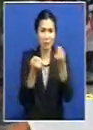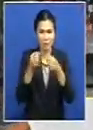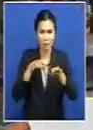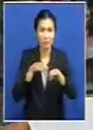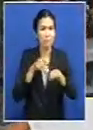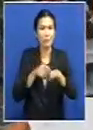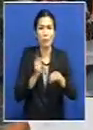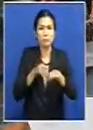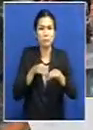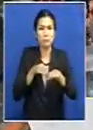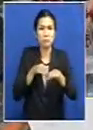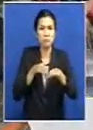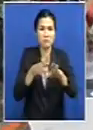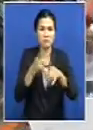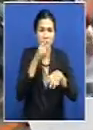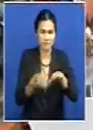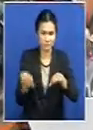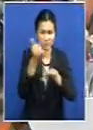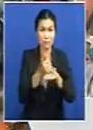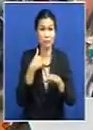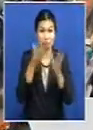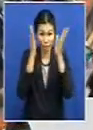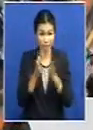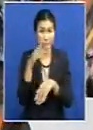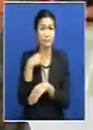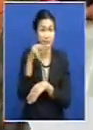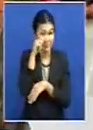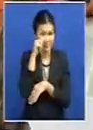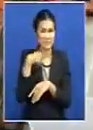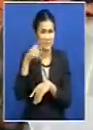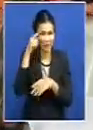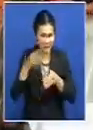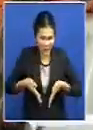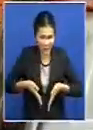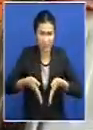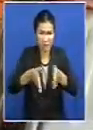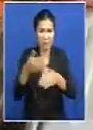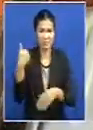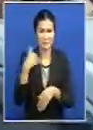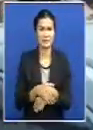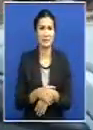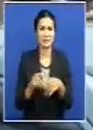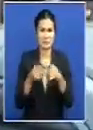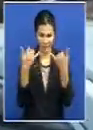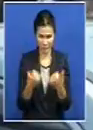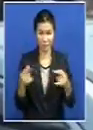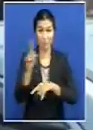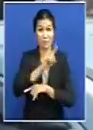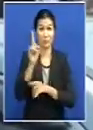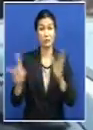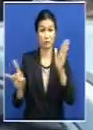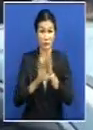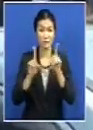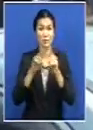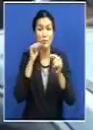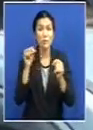เพราะว่าก็มีรถกระบะที่บรรทุกคนบรรทุกน้ำมาเล่นสงกรานต์กันรอบคูเมืองนี่แหละค่ะซึ่งวันนี้ก็เป็นวันสุดท้ายเหมือนกันนะ